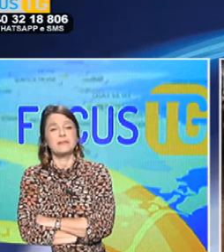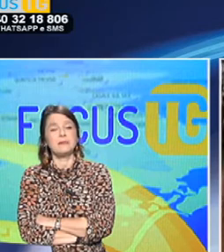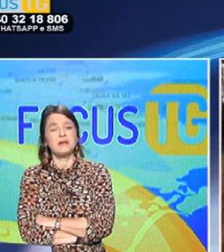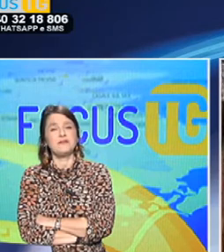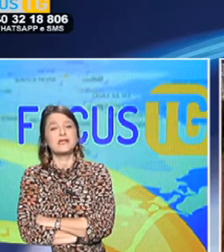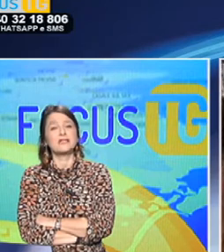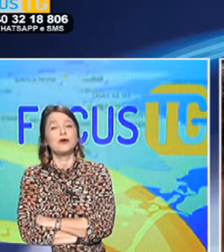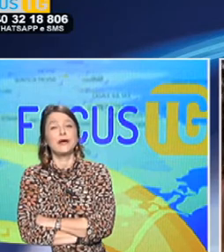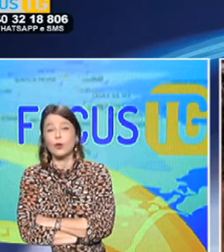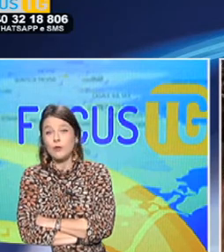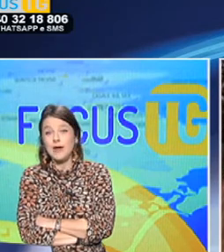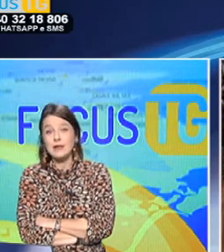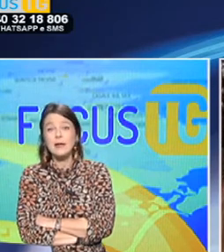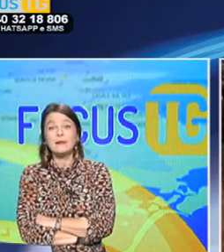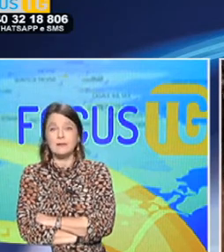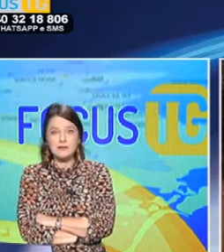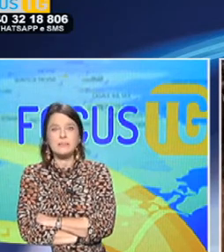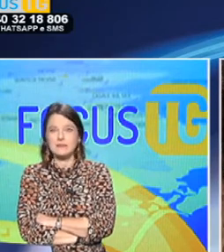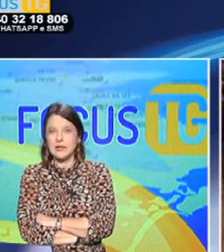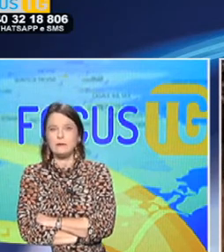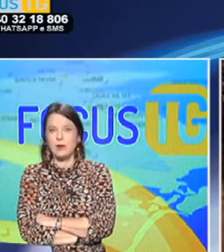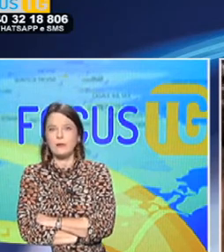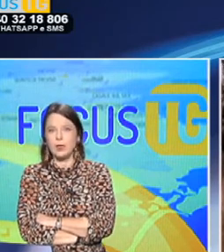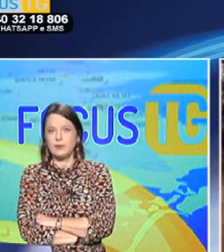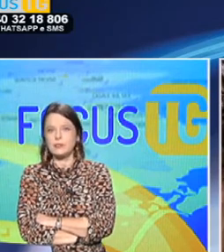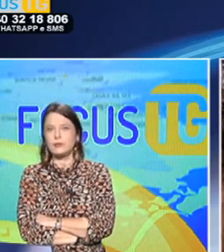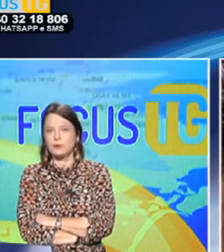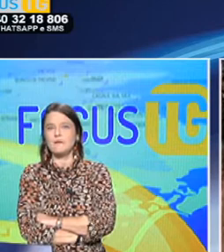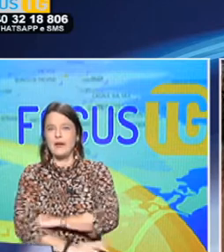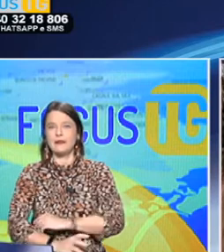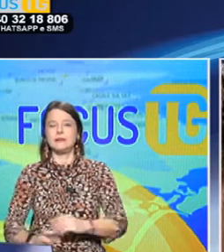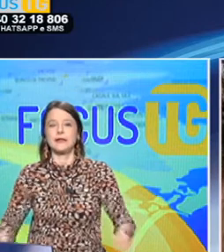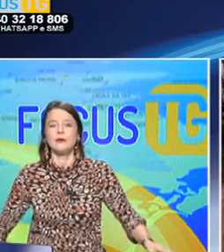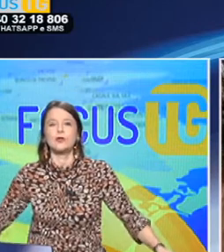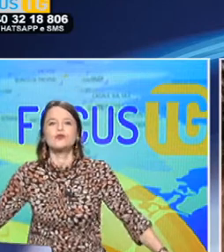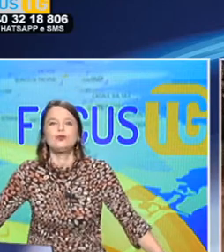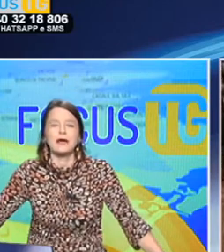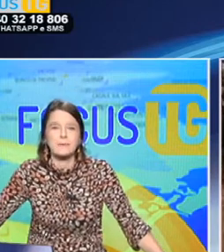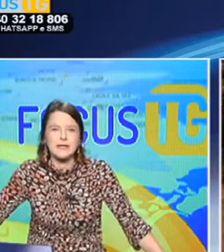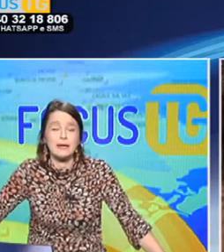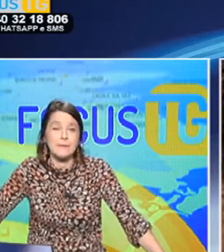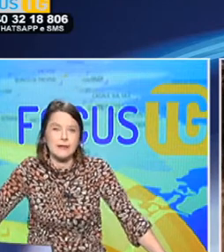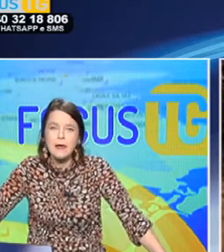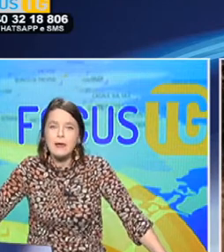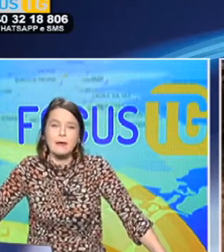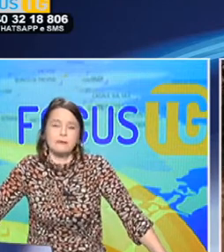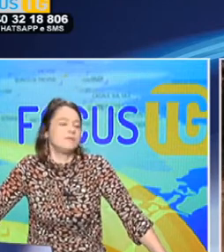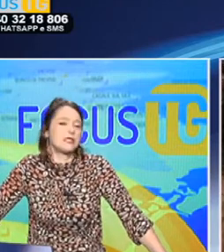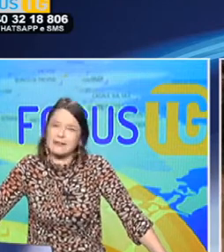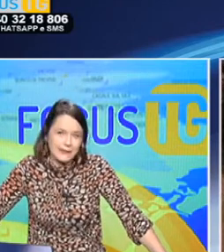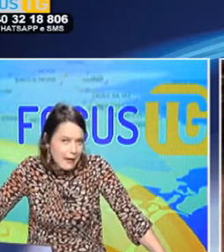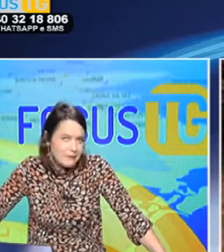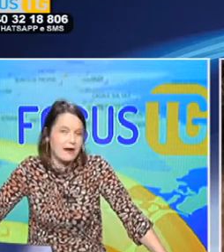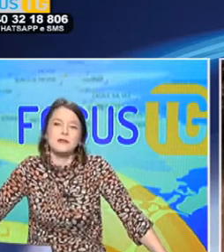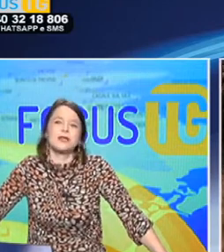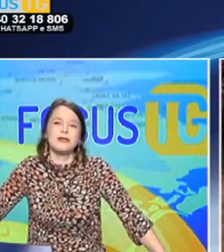una pesante manifestazione a Roma, tantissimi tra l'altro anche proprio i ristoratori veneti che hanno raggiunto la capitale c'è